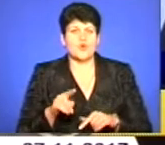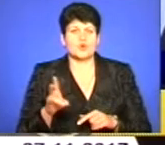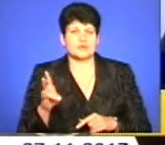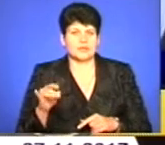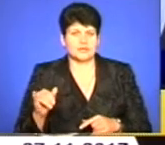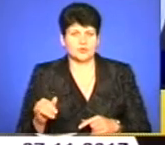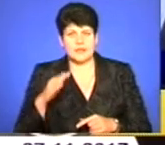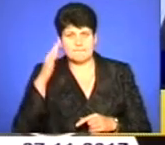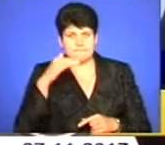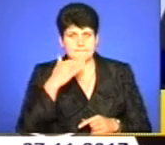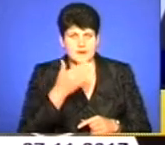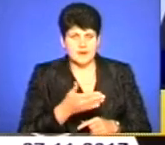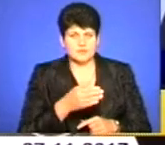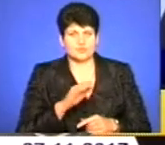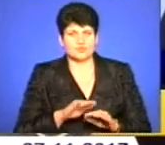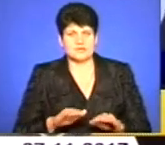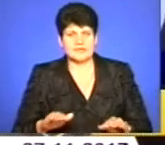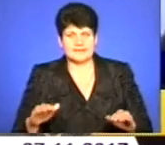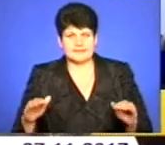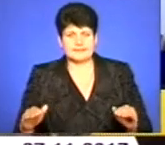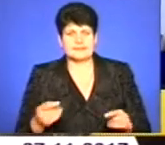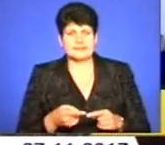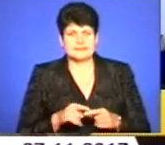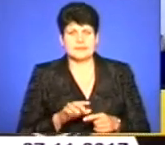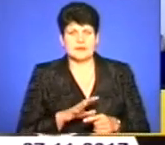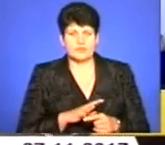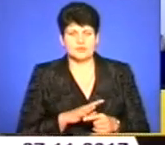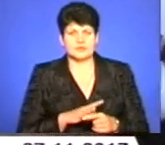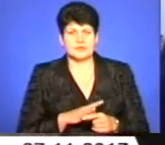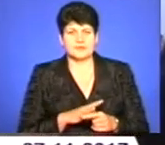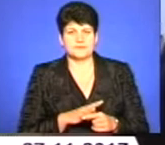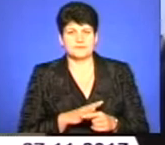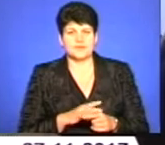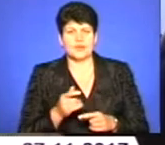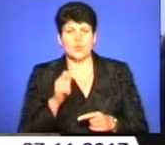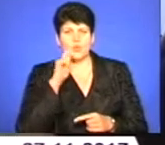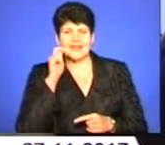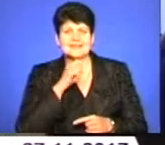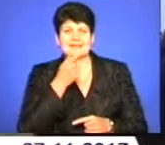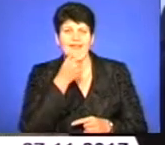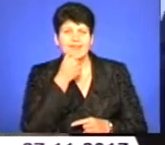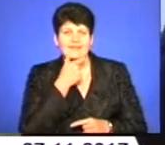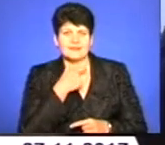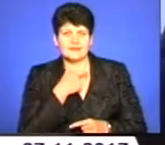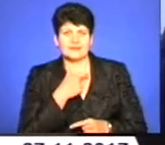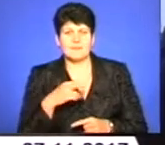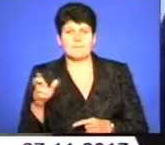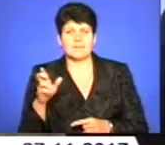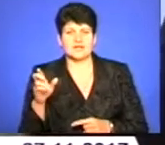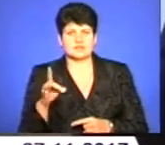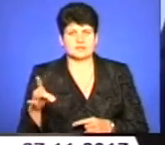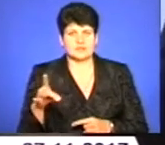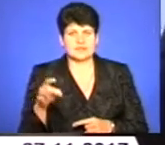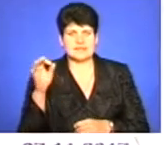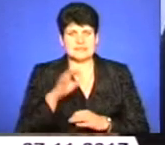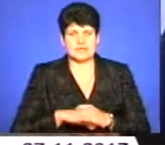і батько його, і діти – це були сузір'я української інтелігенції на Бережанщині, на